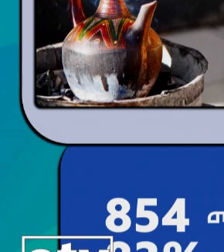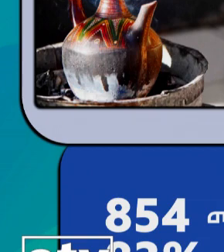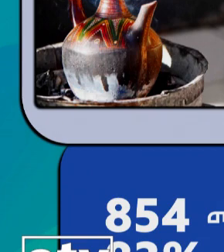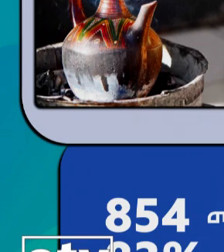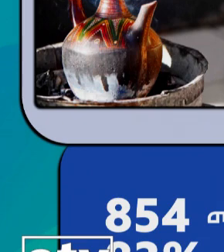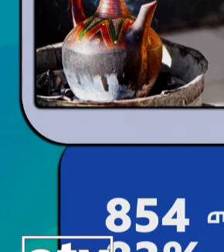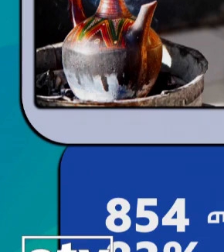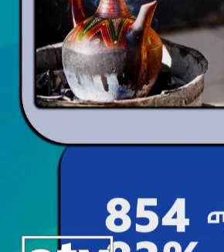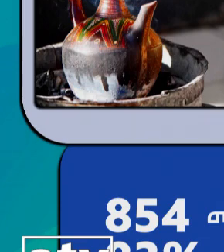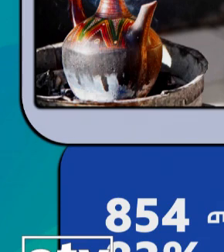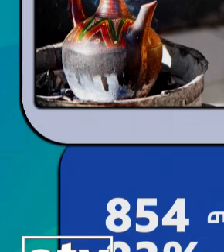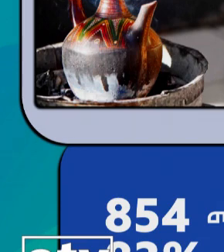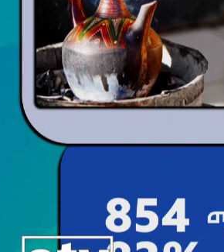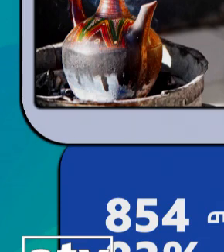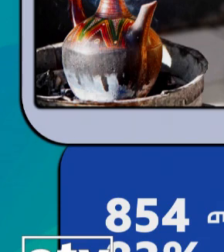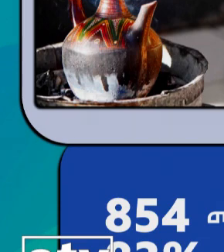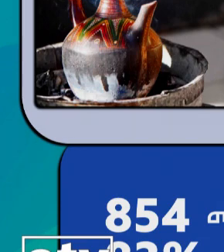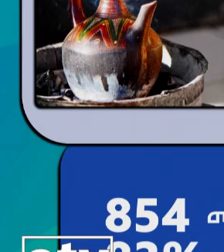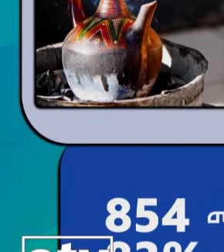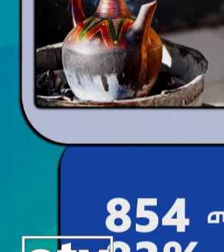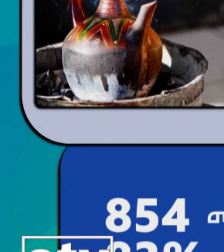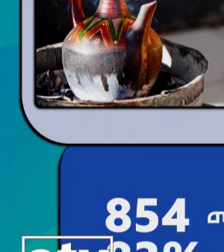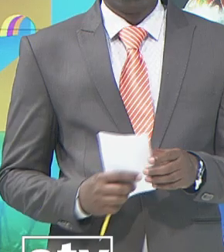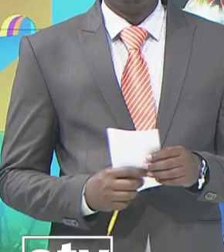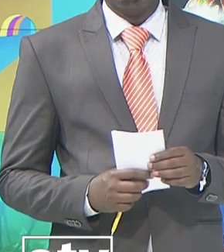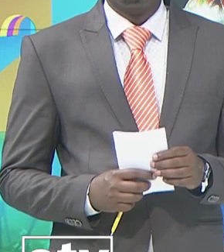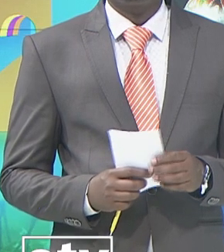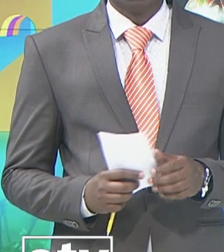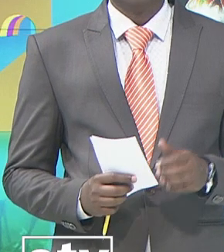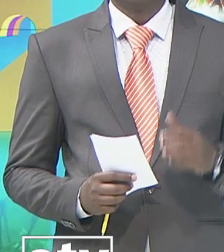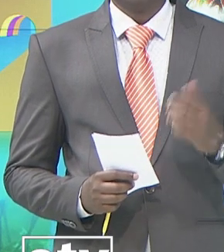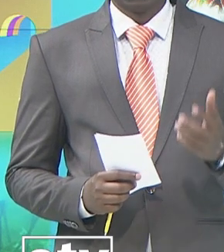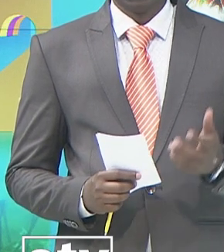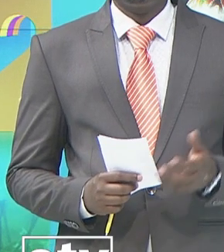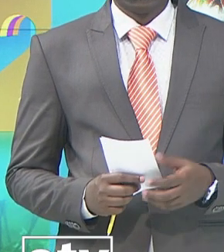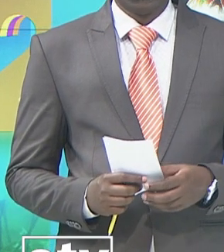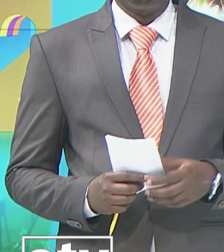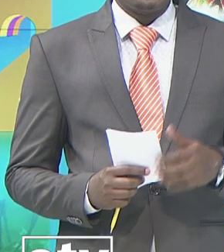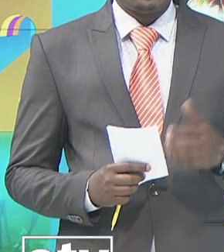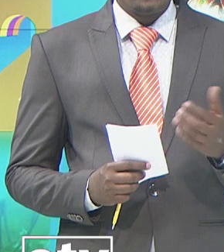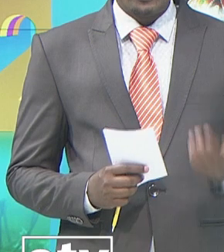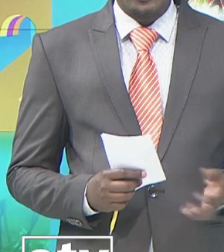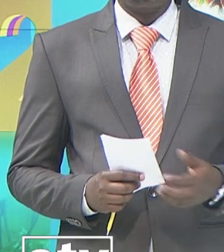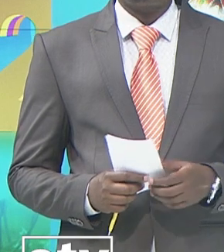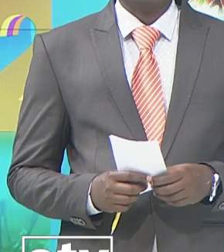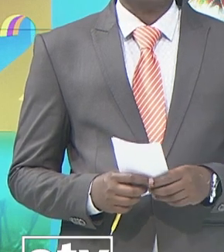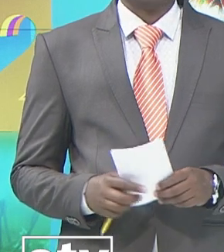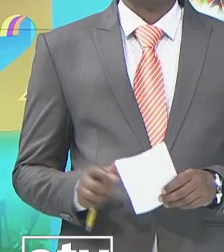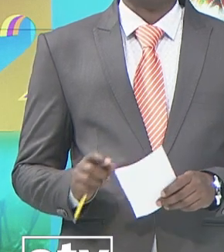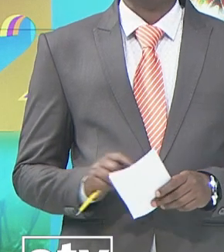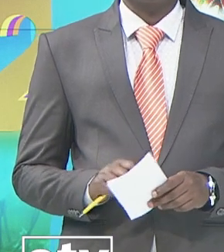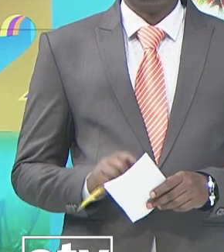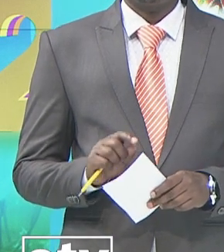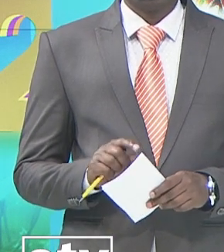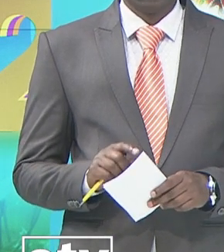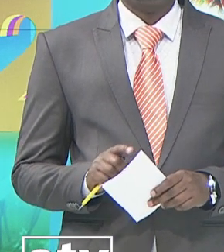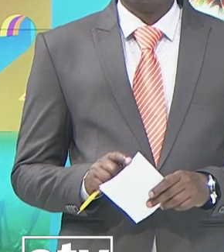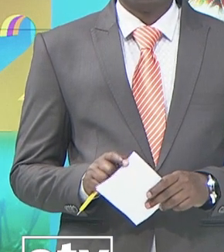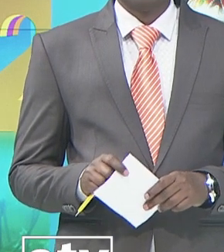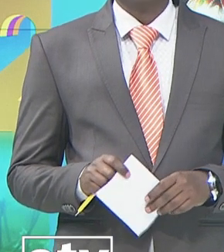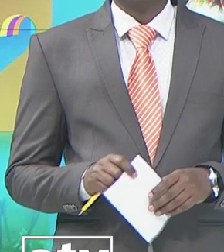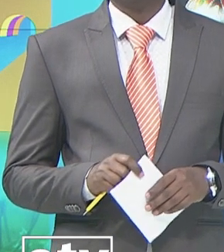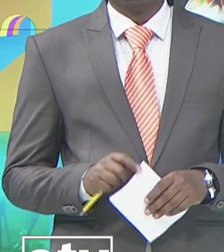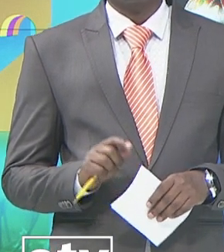ሚሊዮን የአሜሪካን ዶላር ተገኝቶበታል። በአፈጻጸም ደረጃ 83% ነው። ሌላው የአበባ ምርት ነው። የአበባ ምርት